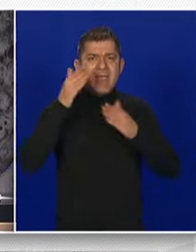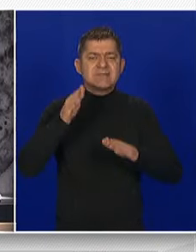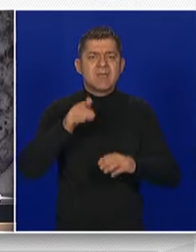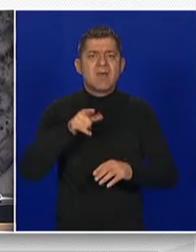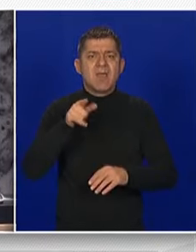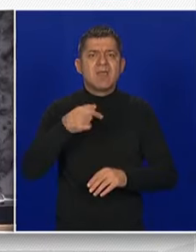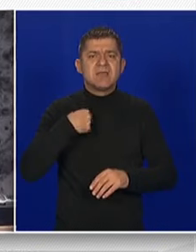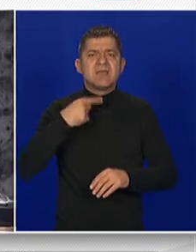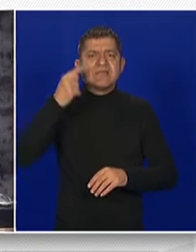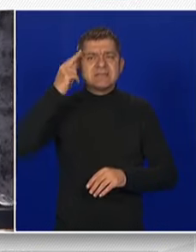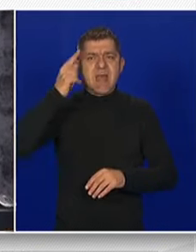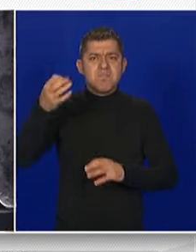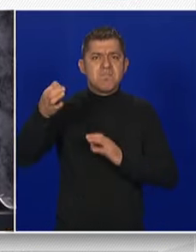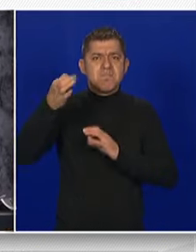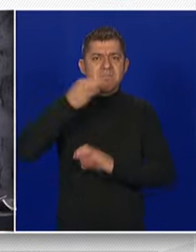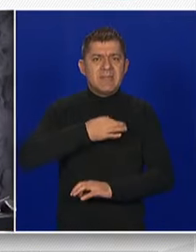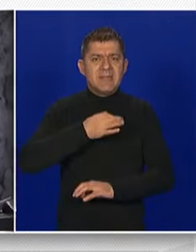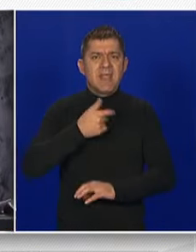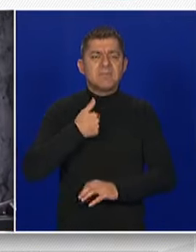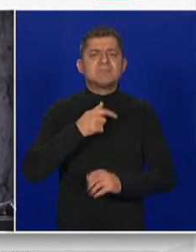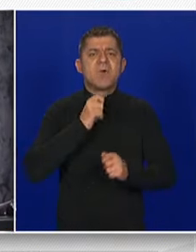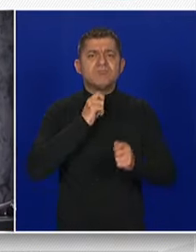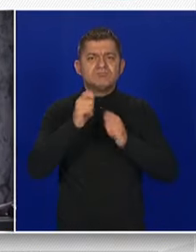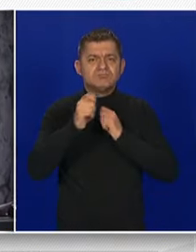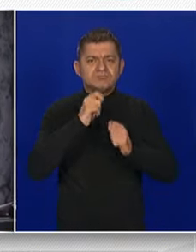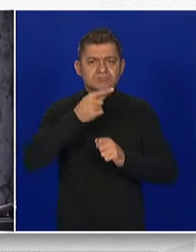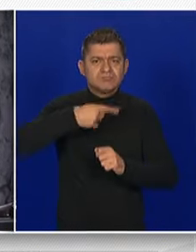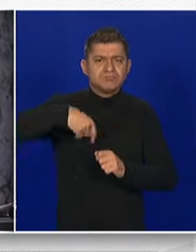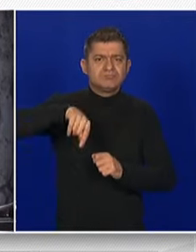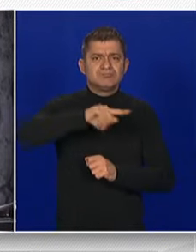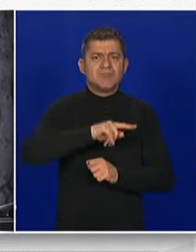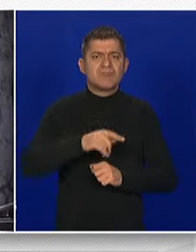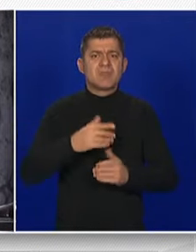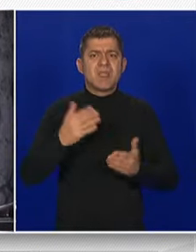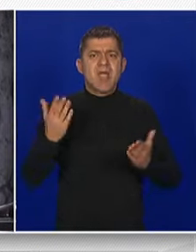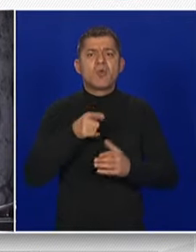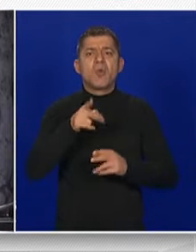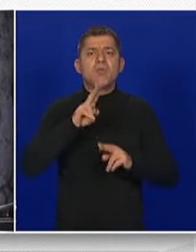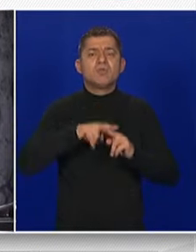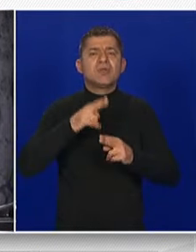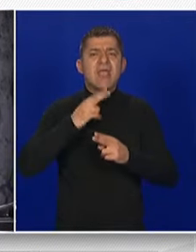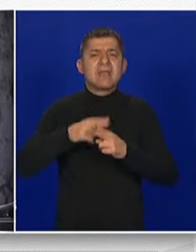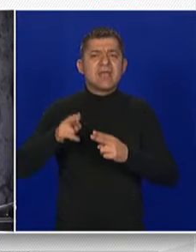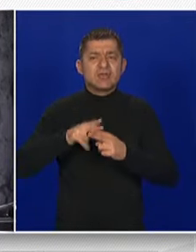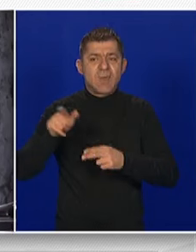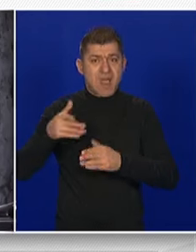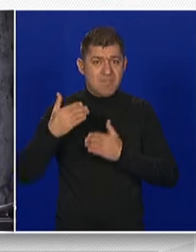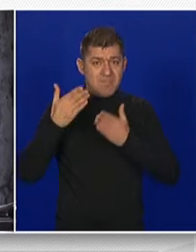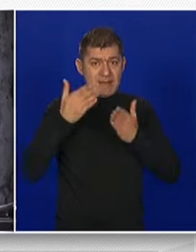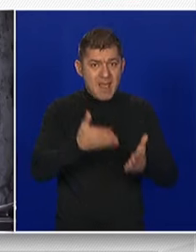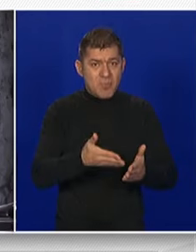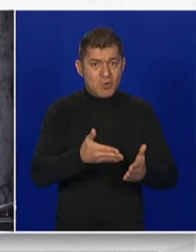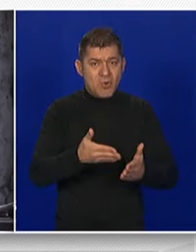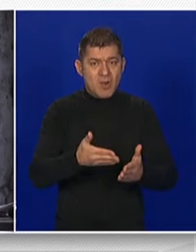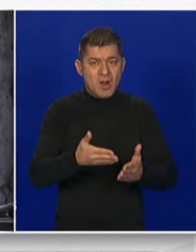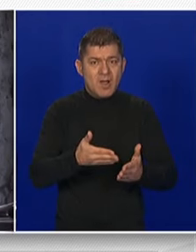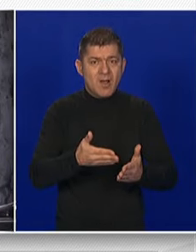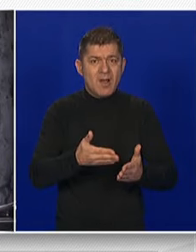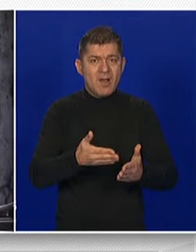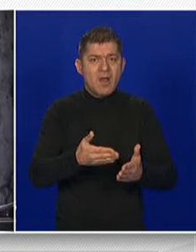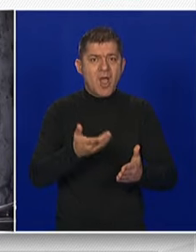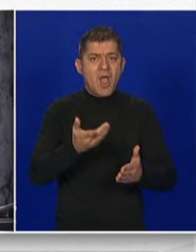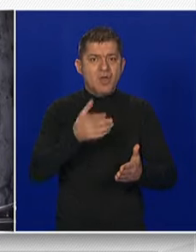Znam da je upit došao i da smo razgovarali o tome. Dakle, kako će to biti riješeno, da li preporukom modificiranom koju